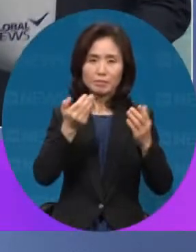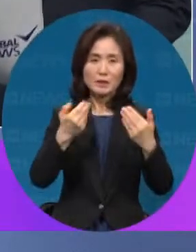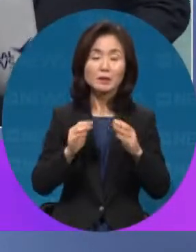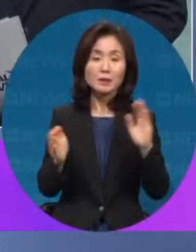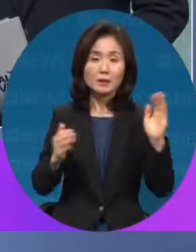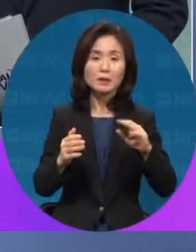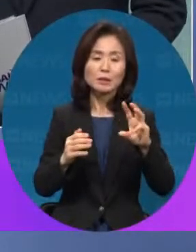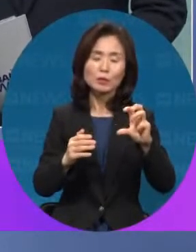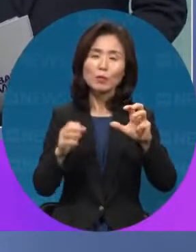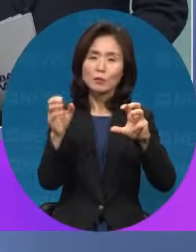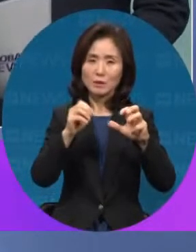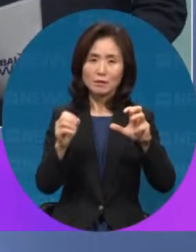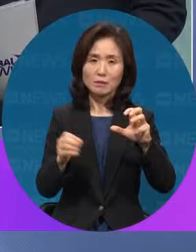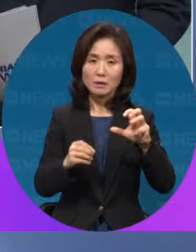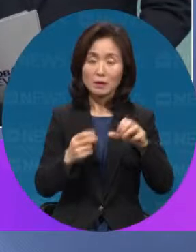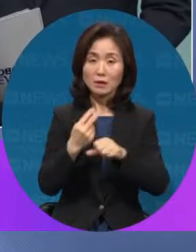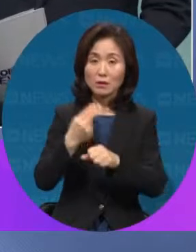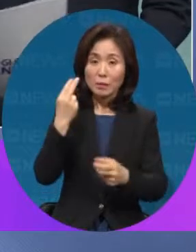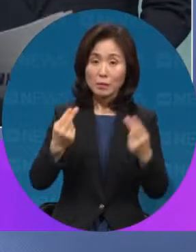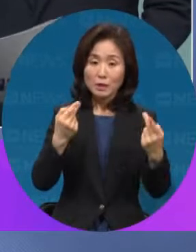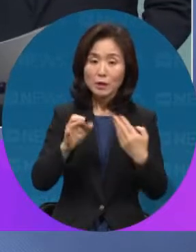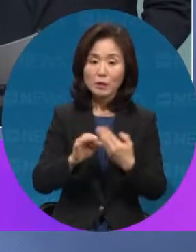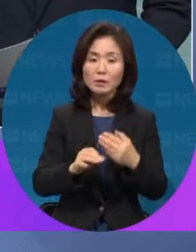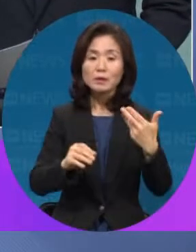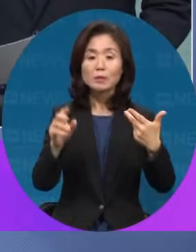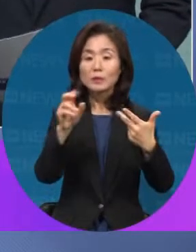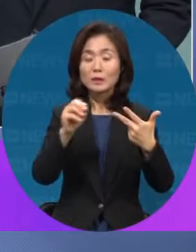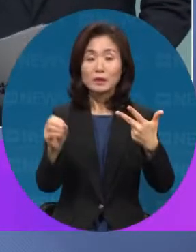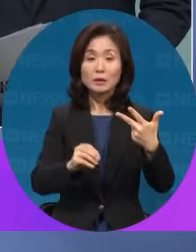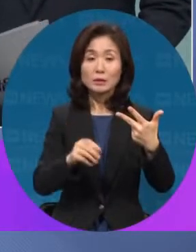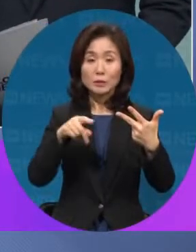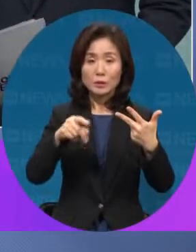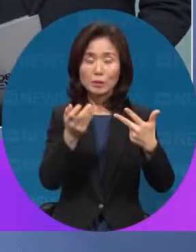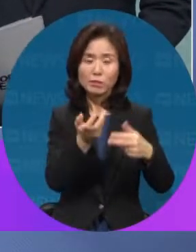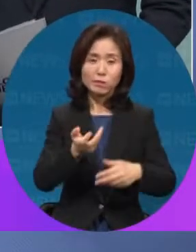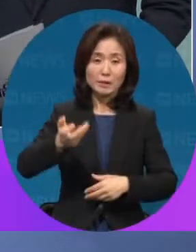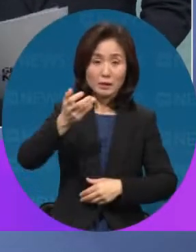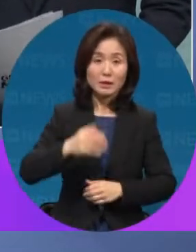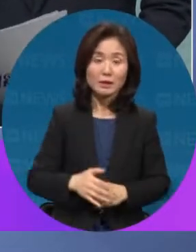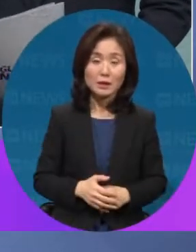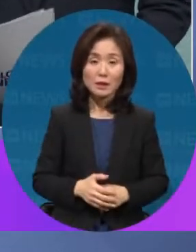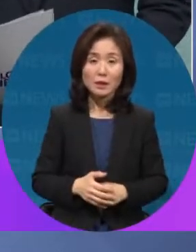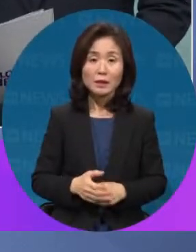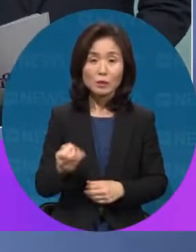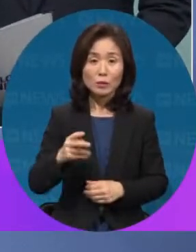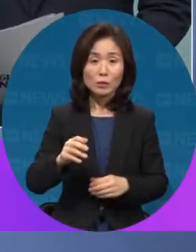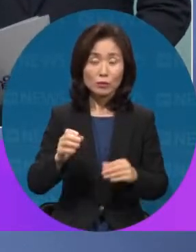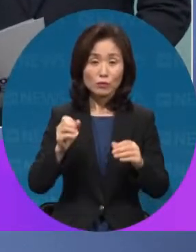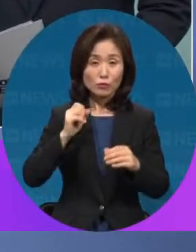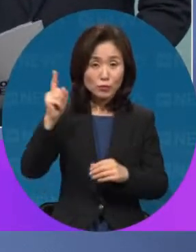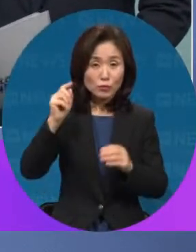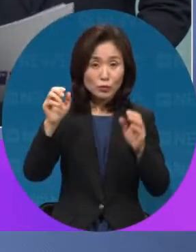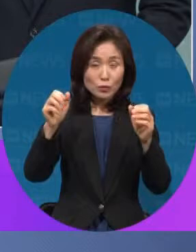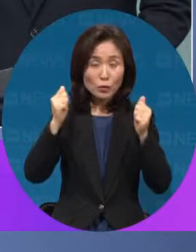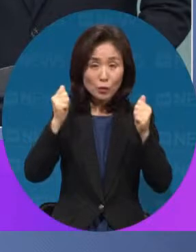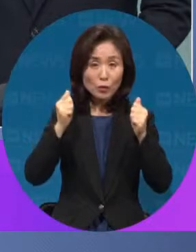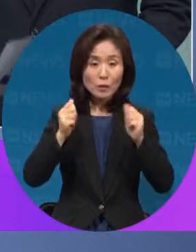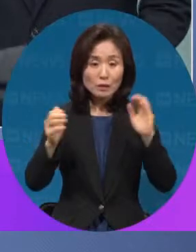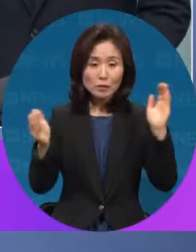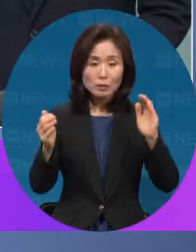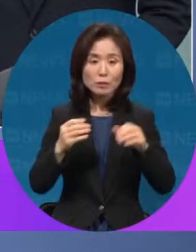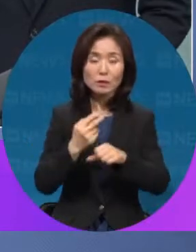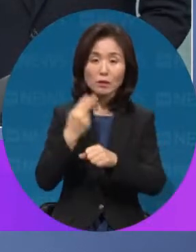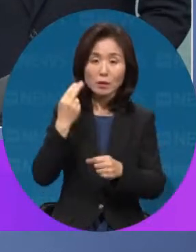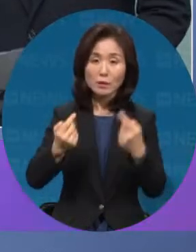비율이 35% 였는데 전년도에 비해서 7% 포인트 오른 수치 입니다 또 우수 졸업 대상자도 5000원 도 에